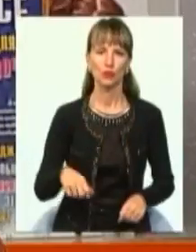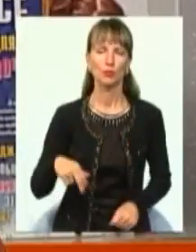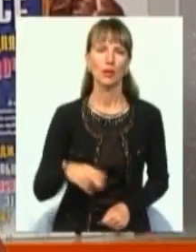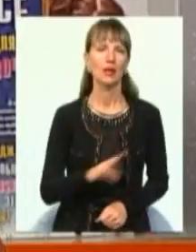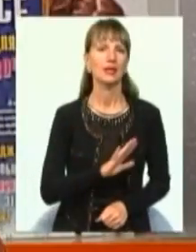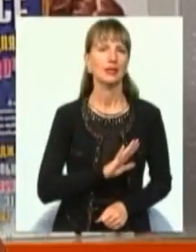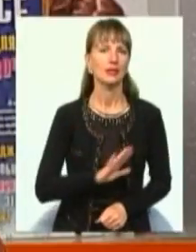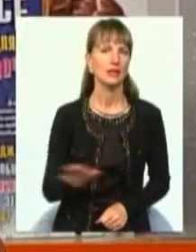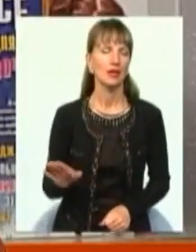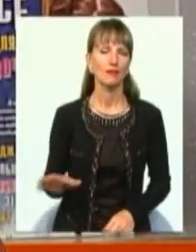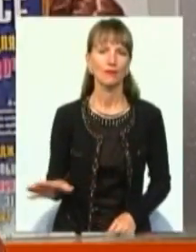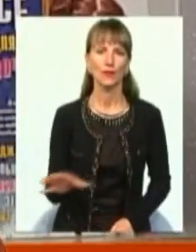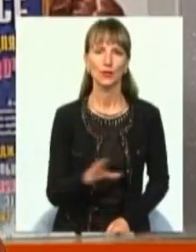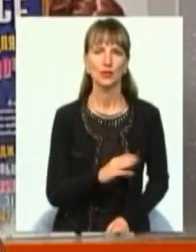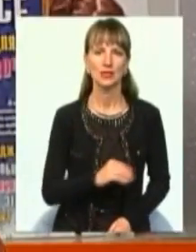в усіх